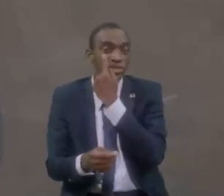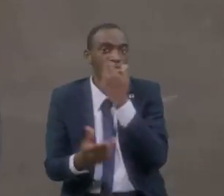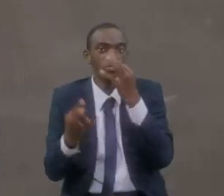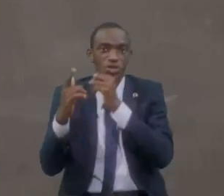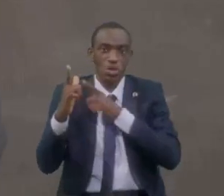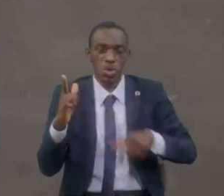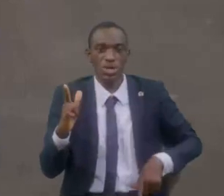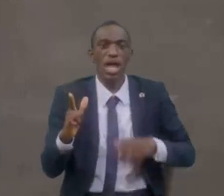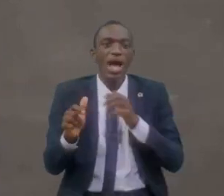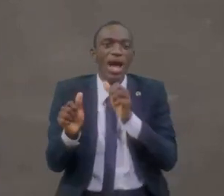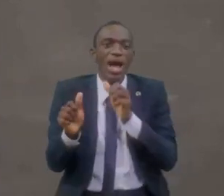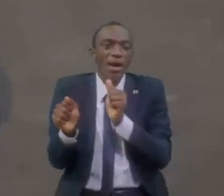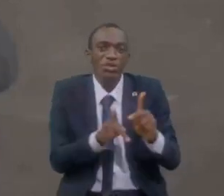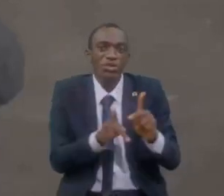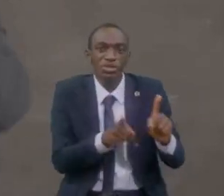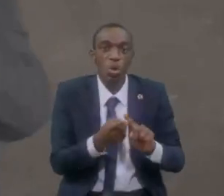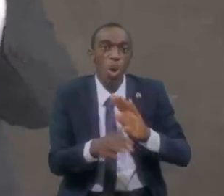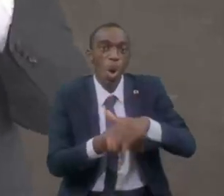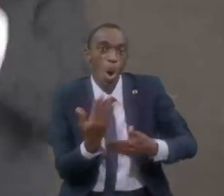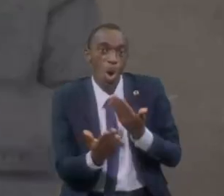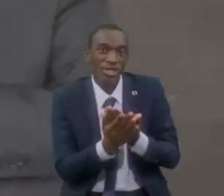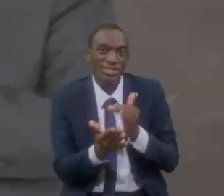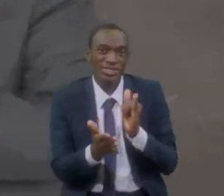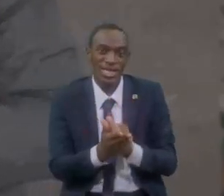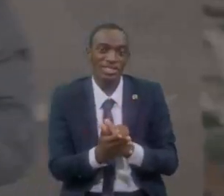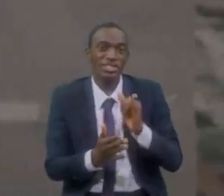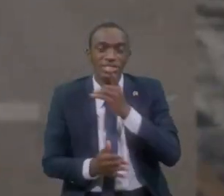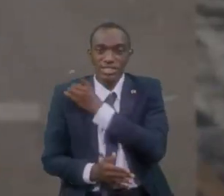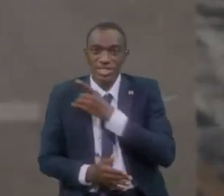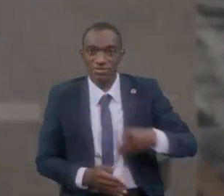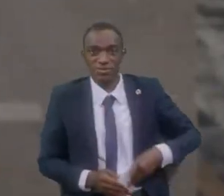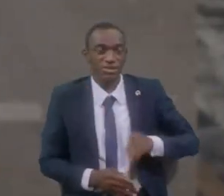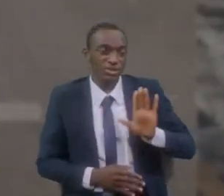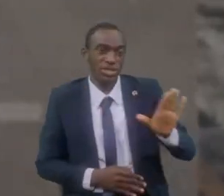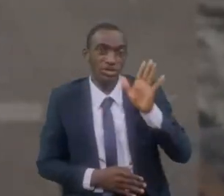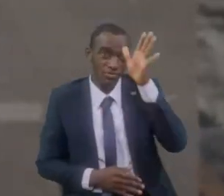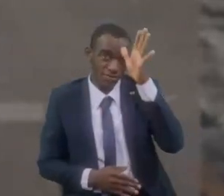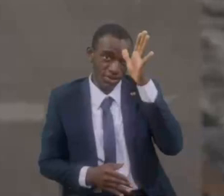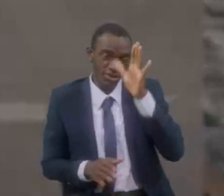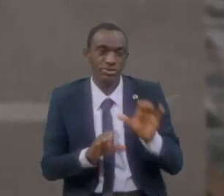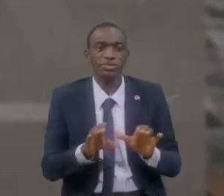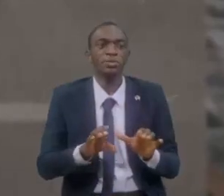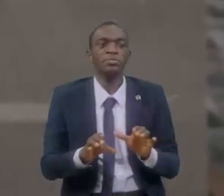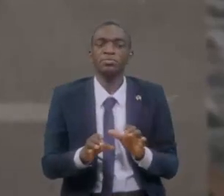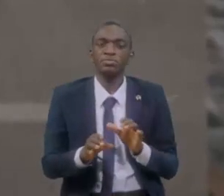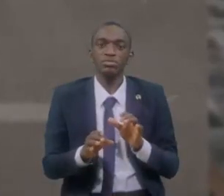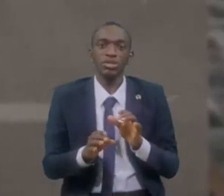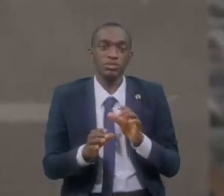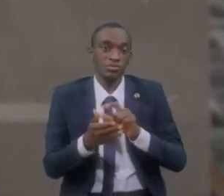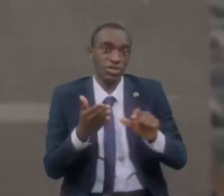entièrement, comme l'avait fait David son père. Verset 4 important. Verset 4, on